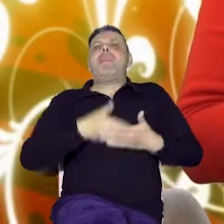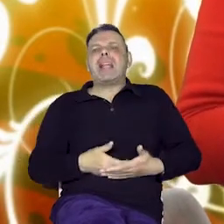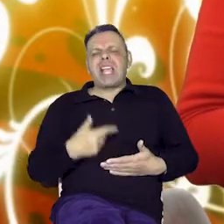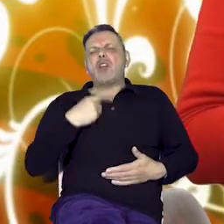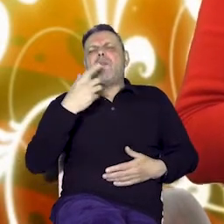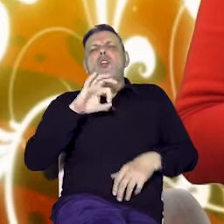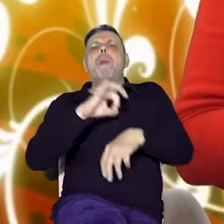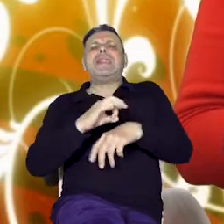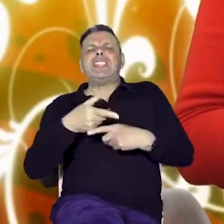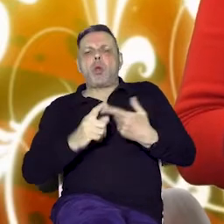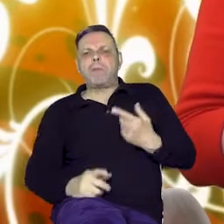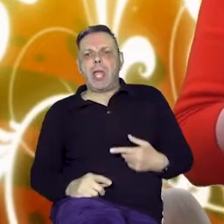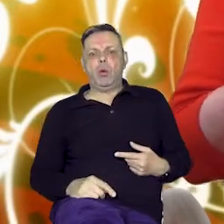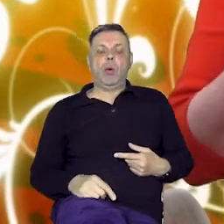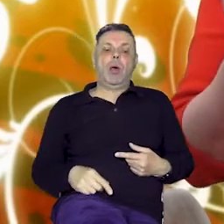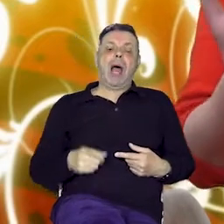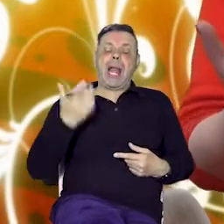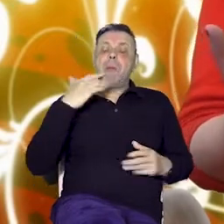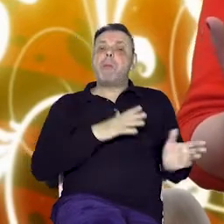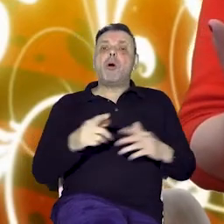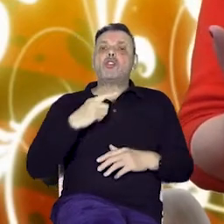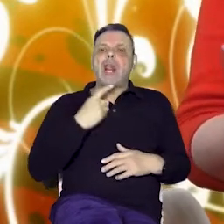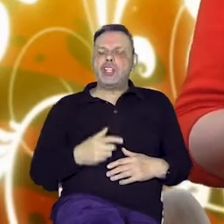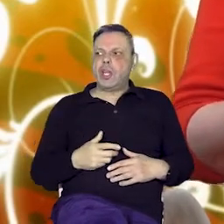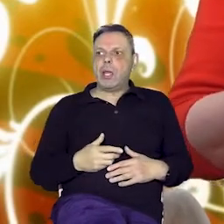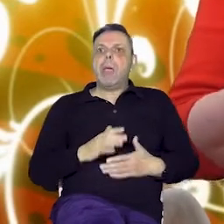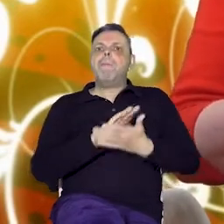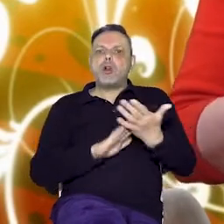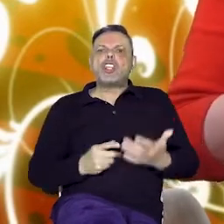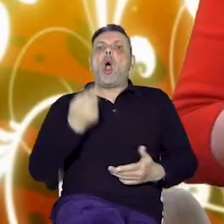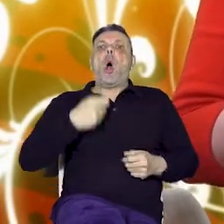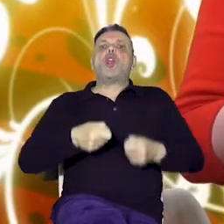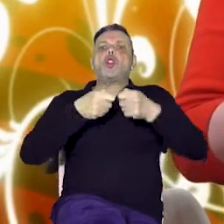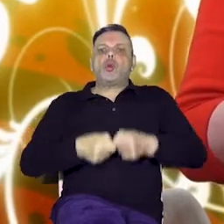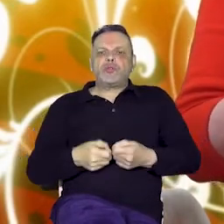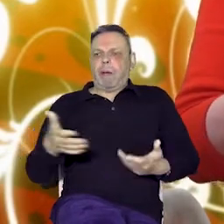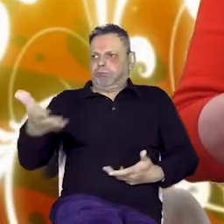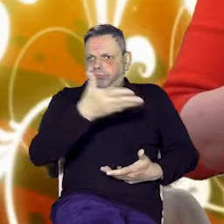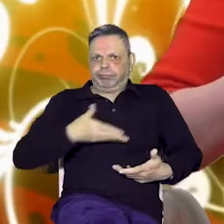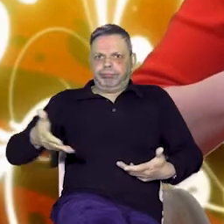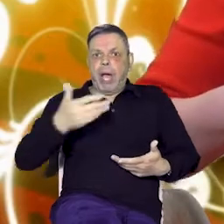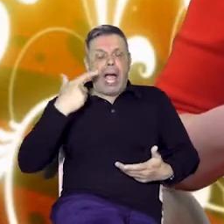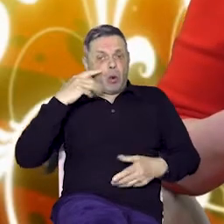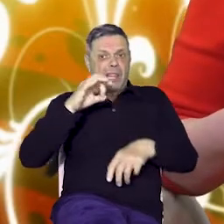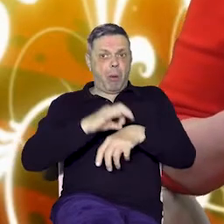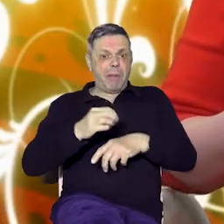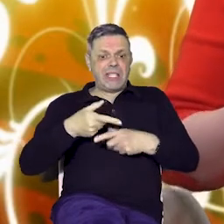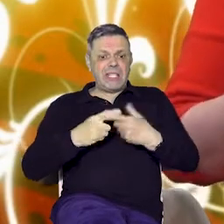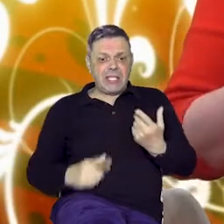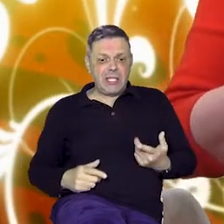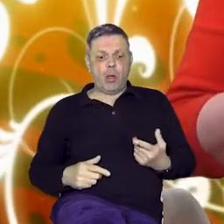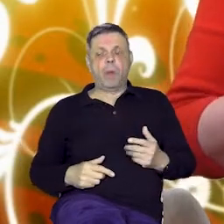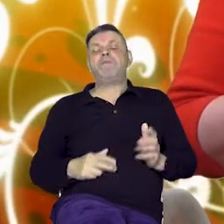dijelu, ali u stvari pošteno bi bilo reći krenuti od društva u cjelini. Ali ako gledamo i medicinski dio, evo ja ću se vratiti malo na